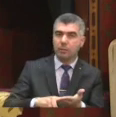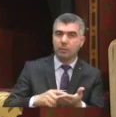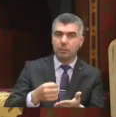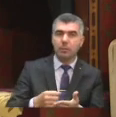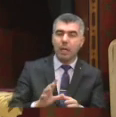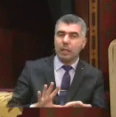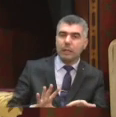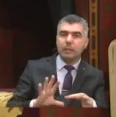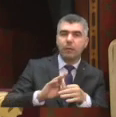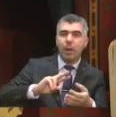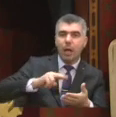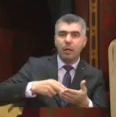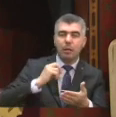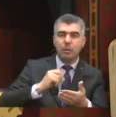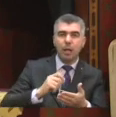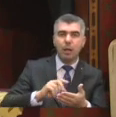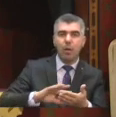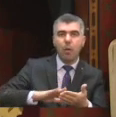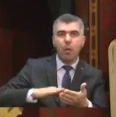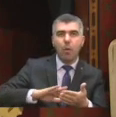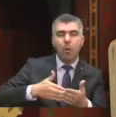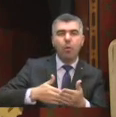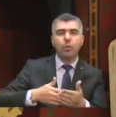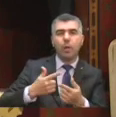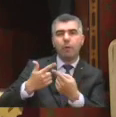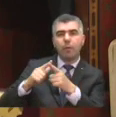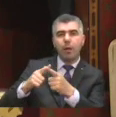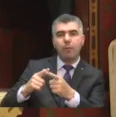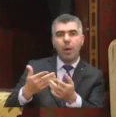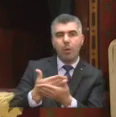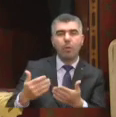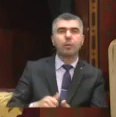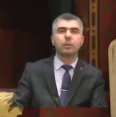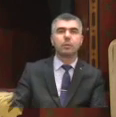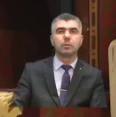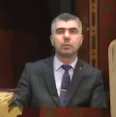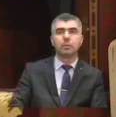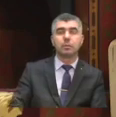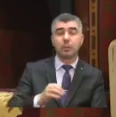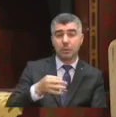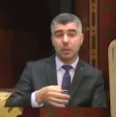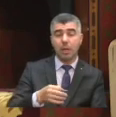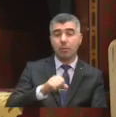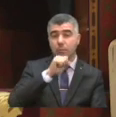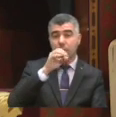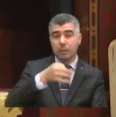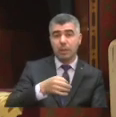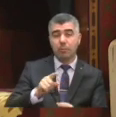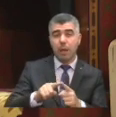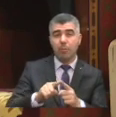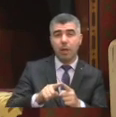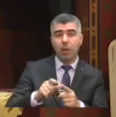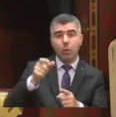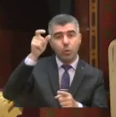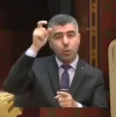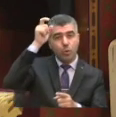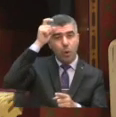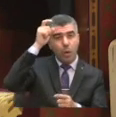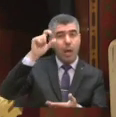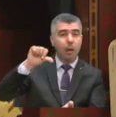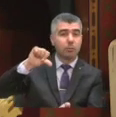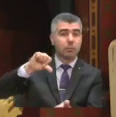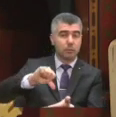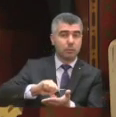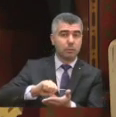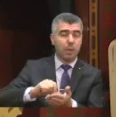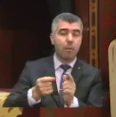اتفاقية التبادل الحر المبرمة مع العديد من الشركاء. وهنا بغيت نرجع لاتفاقية التبادل الحر مع تركيا. سيد الوزير، هذه الاتفاقية